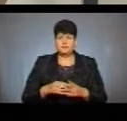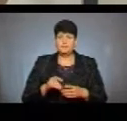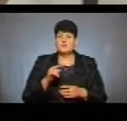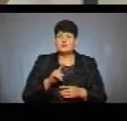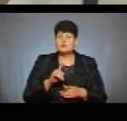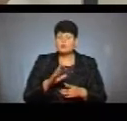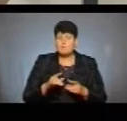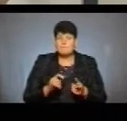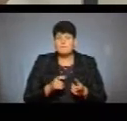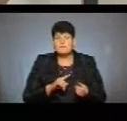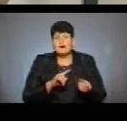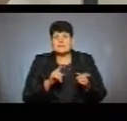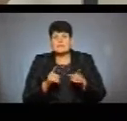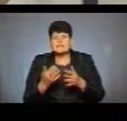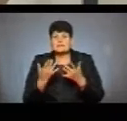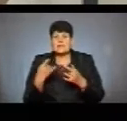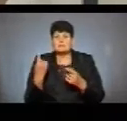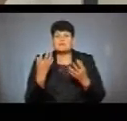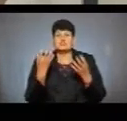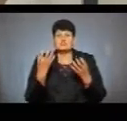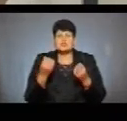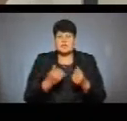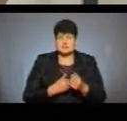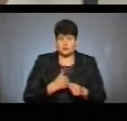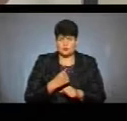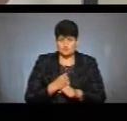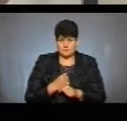воно переросте, скільки областей підхоплять, ще невідомо.